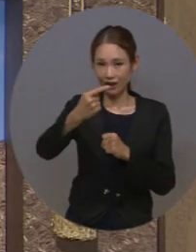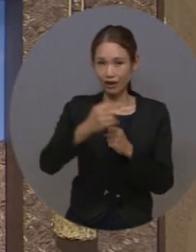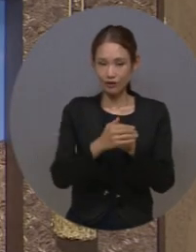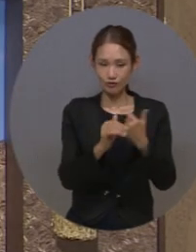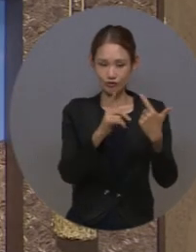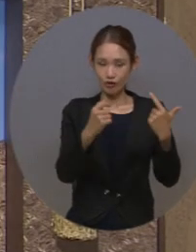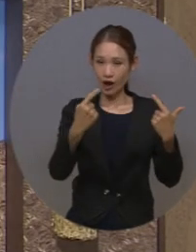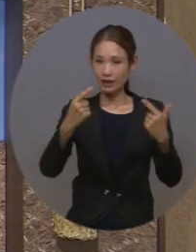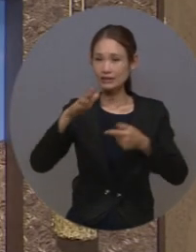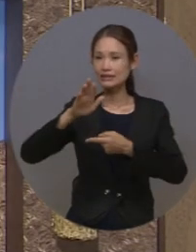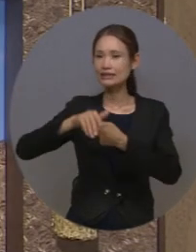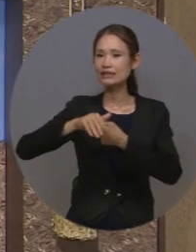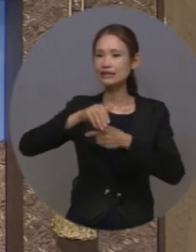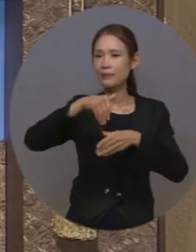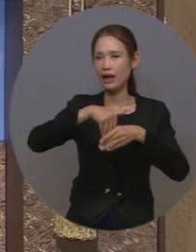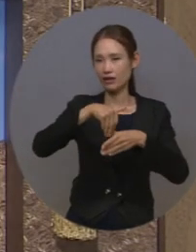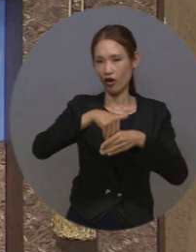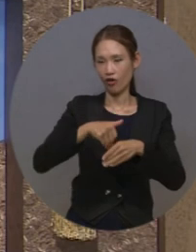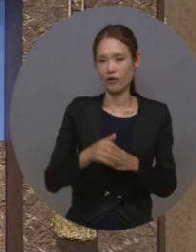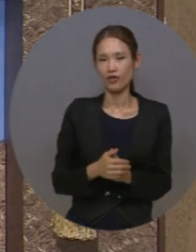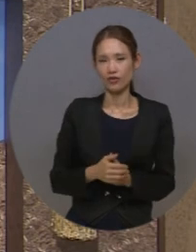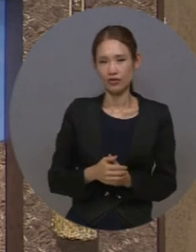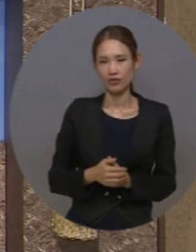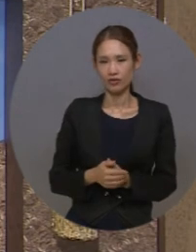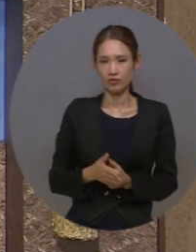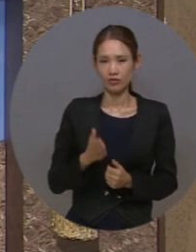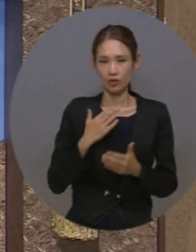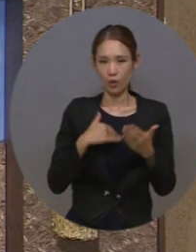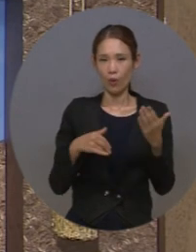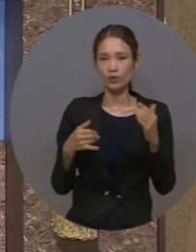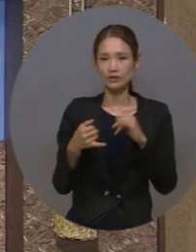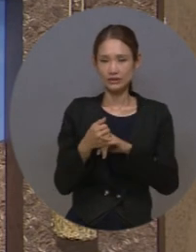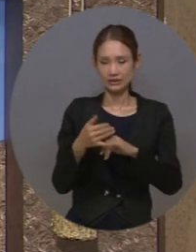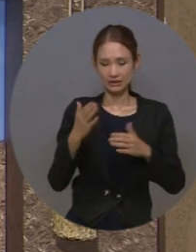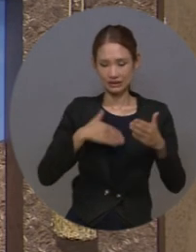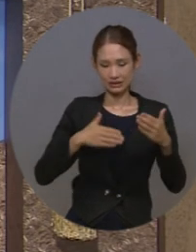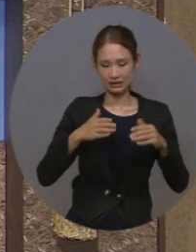1일이 지방선거입니다. 저는 전 공직